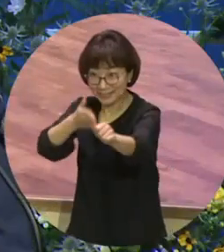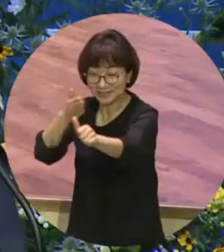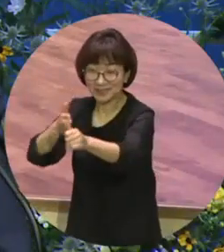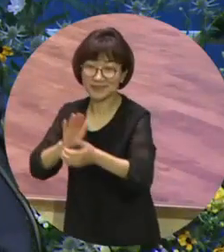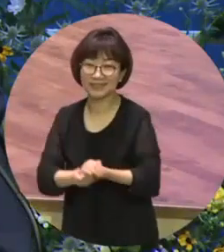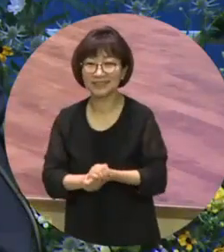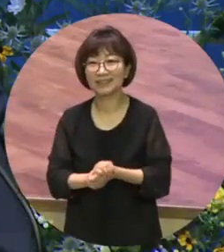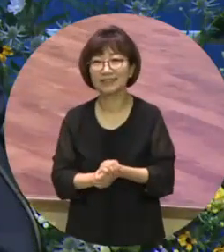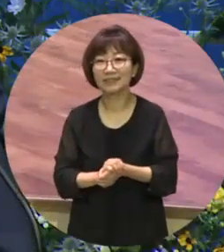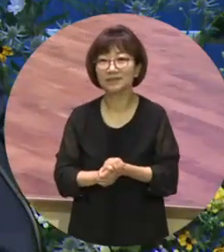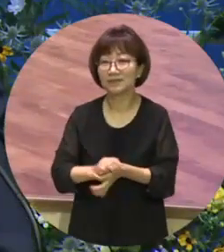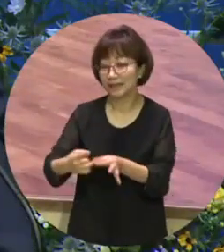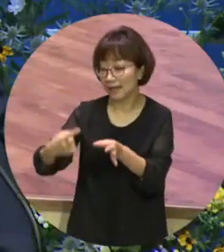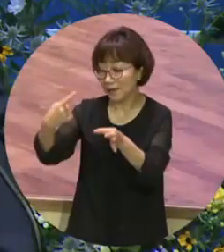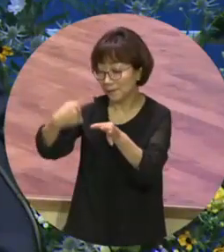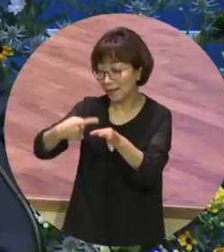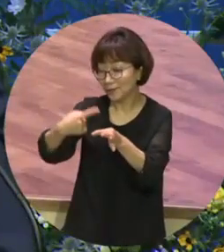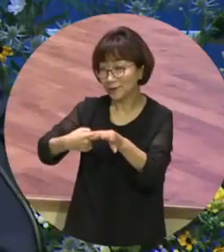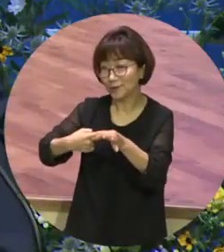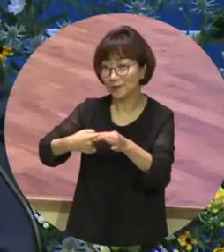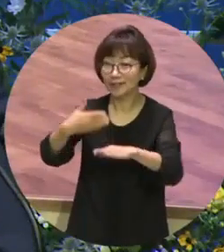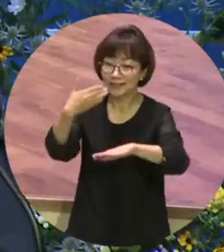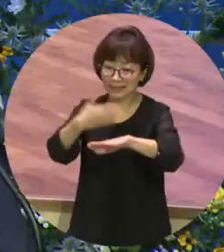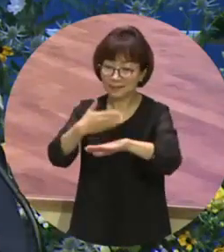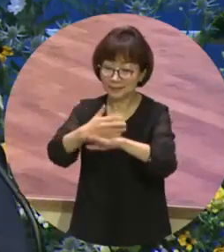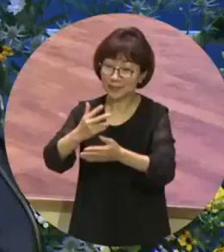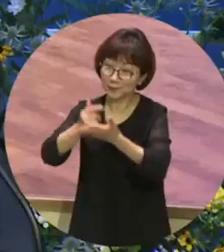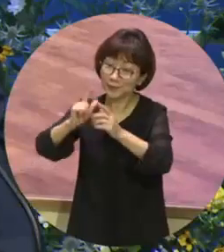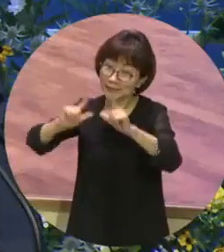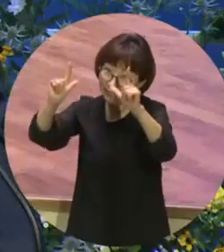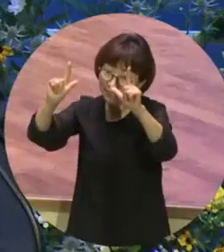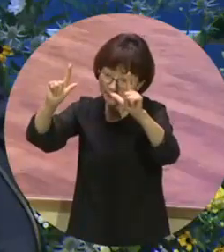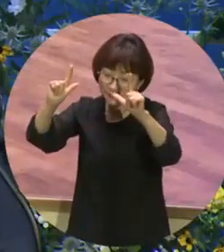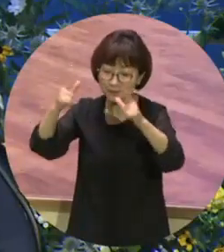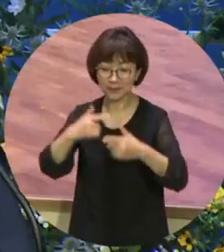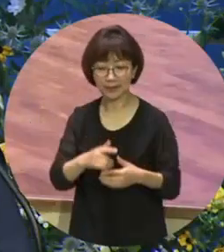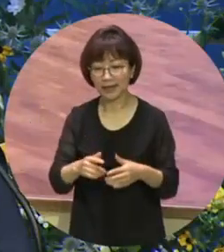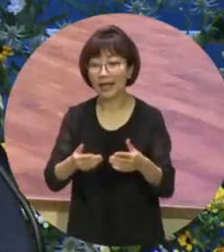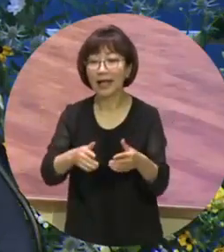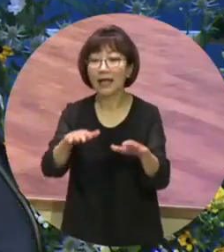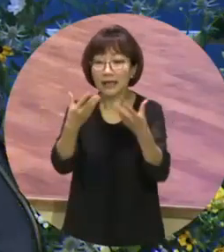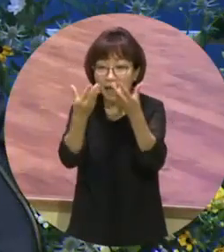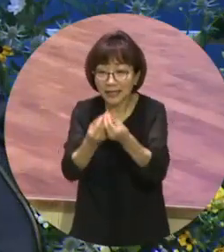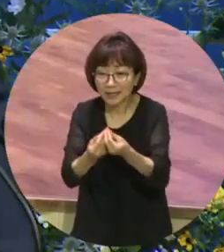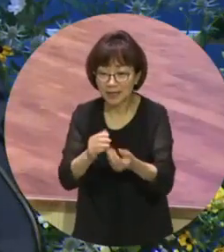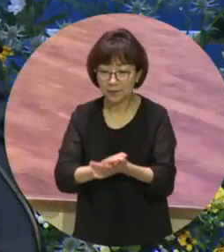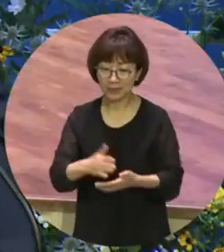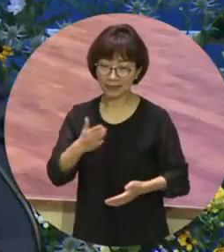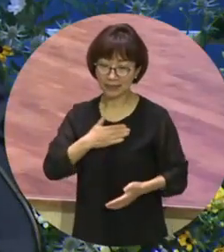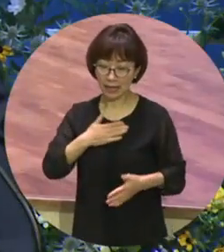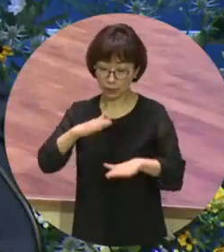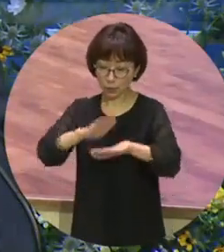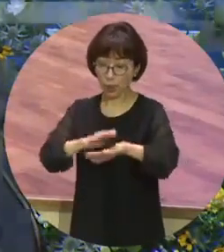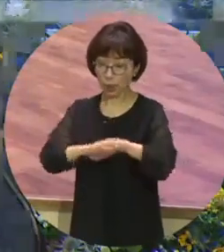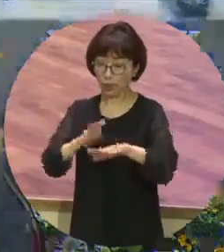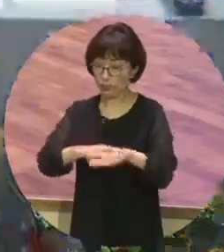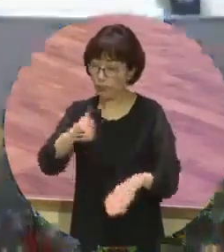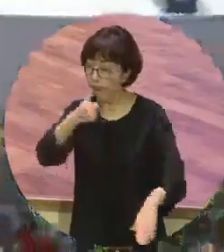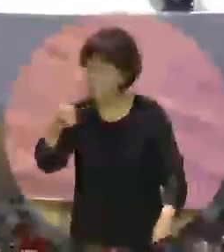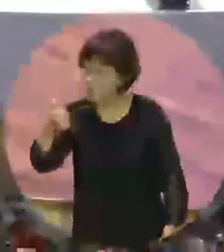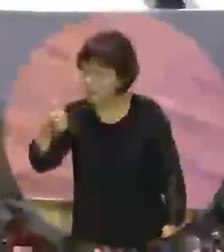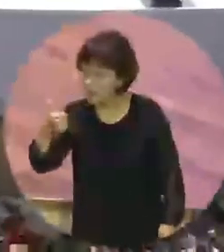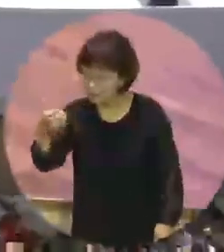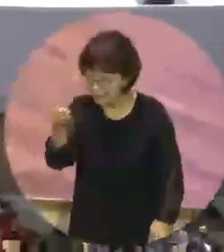맥주절 감사주를 맞이해서 이런 글이 있습니다. 내 손에 펜 한 자루를 지을 수 있다면 그것이 바로